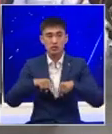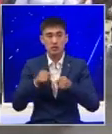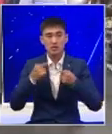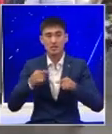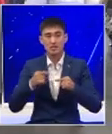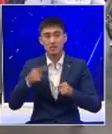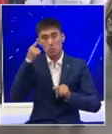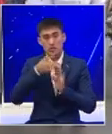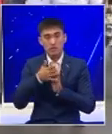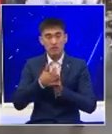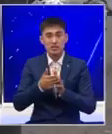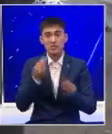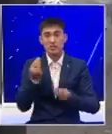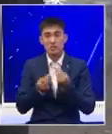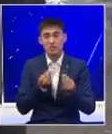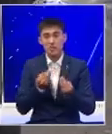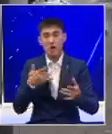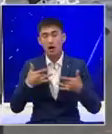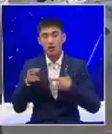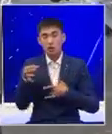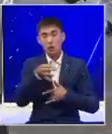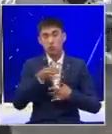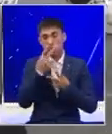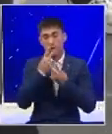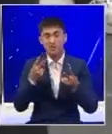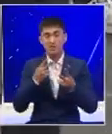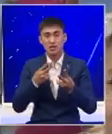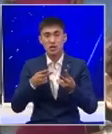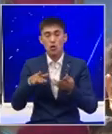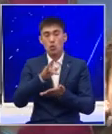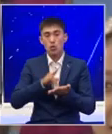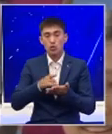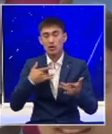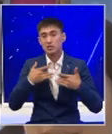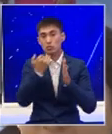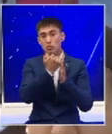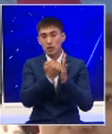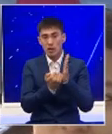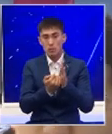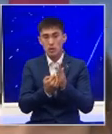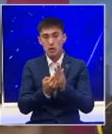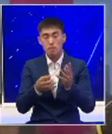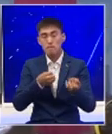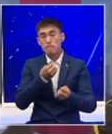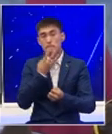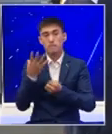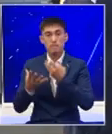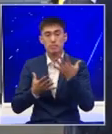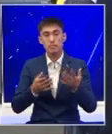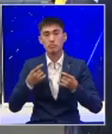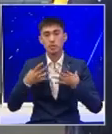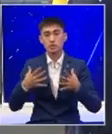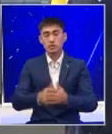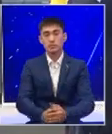различные познавательные игры артисты в области представили жителям города концертную программу и приукрасили атмосферу